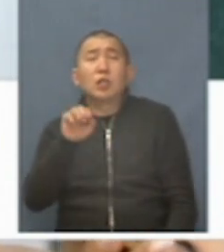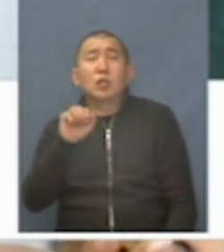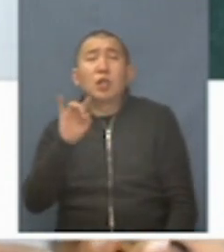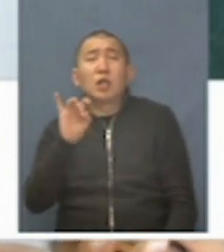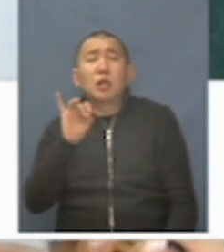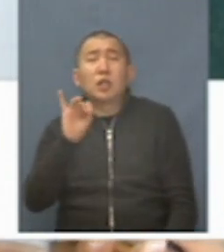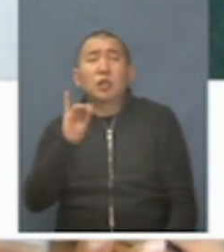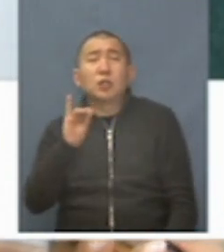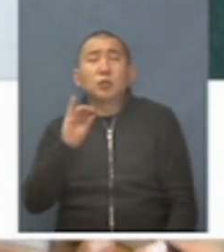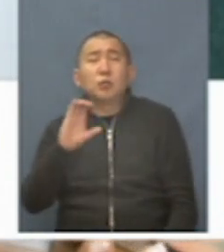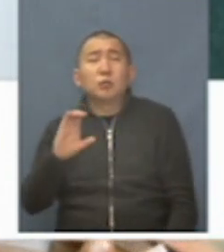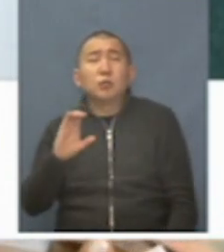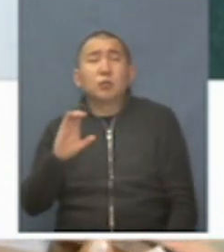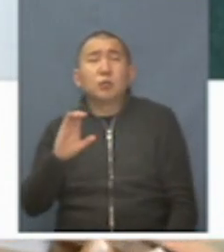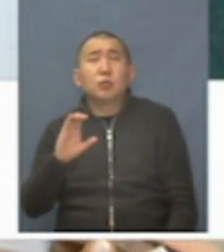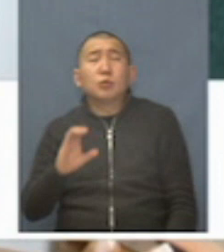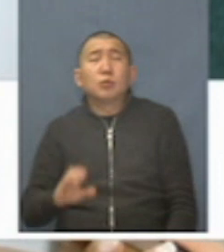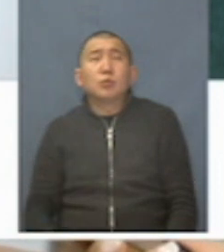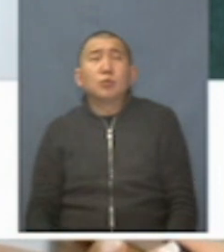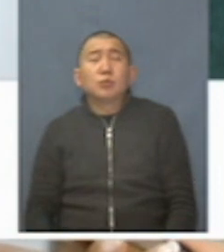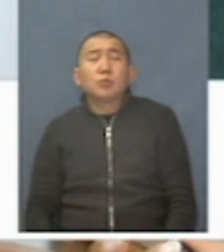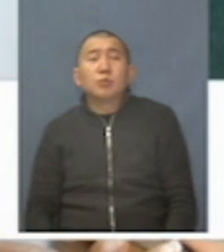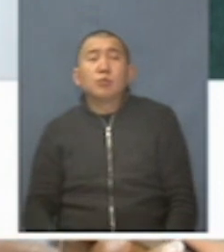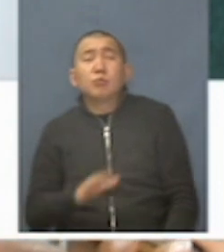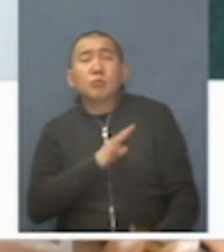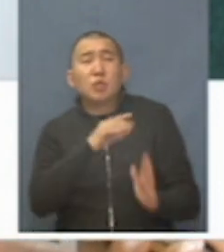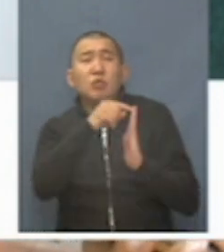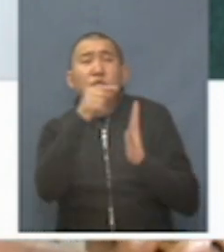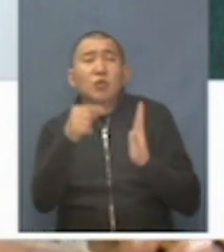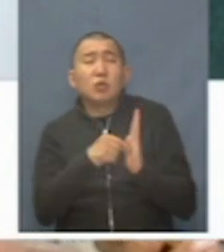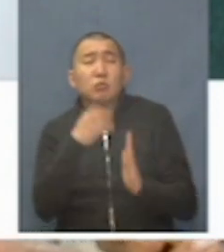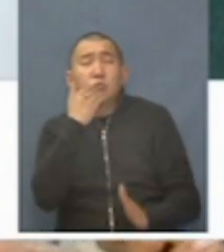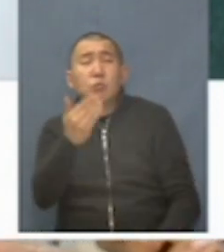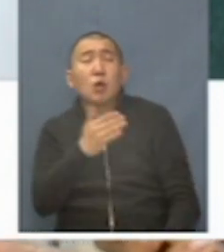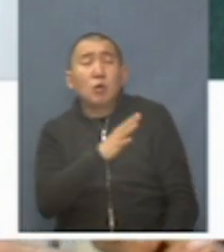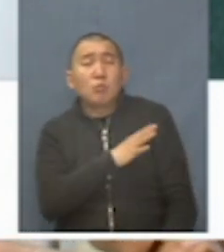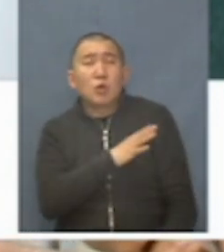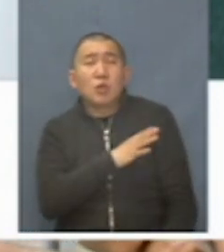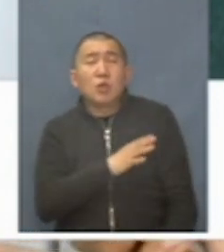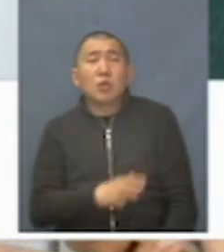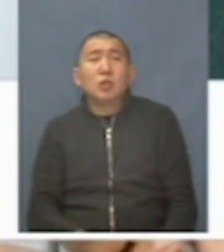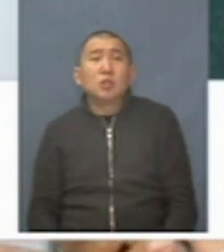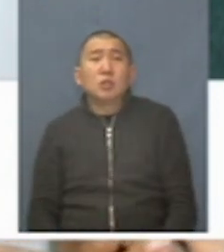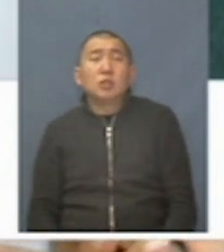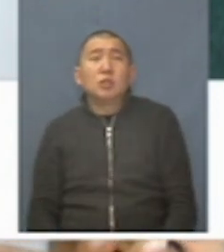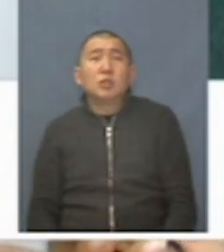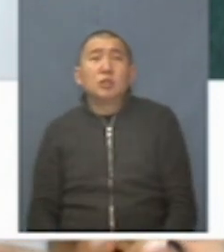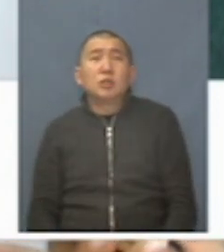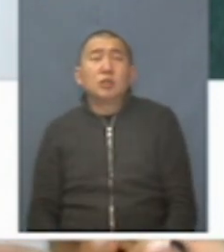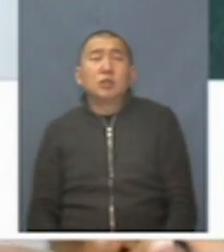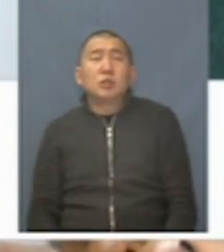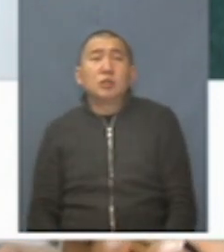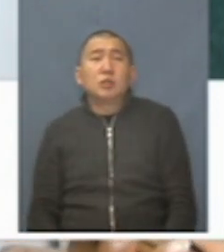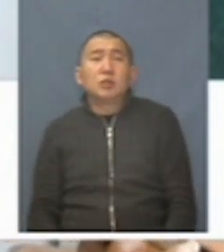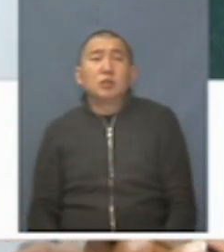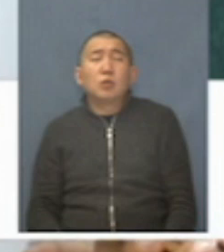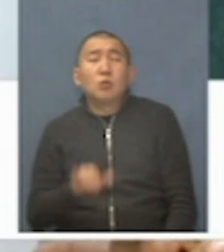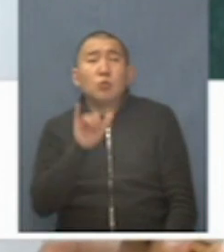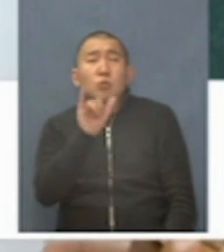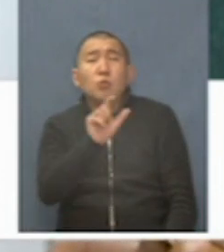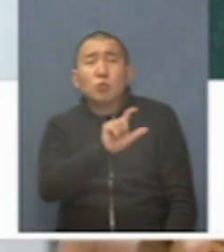юридический консультант дейді. Соларға сұрақтар, кісілердің енді әлеуметтік қандай өздерінің сұрақтары бар. Сол